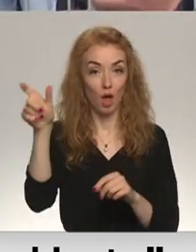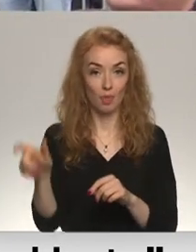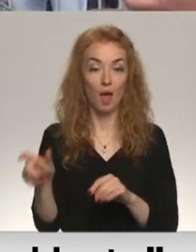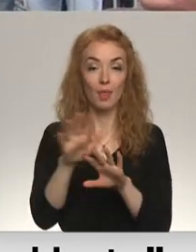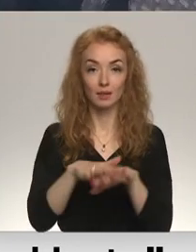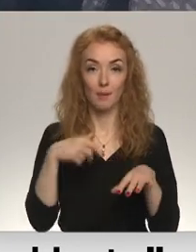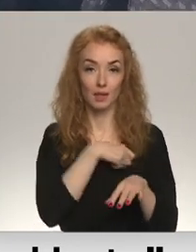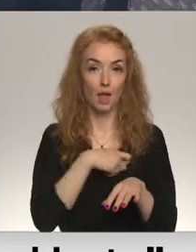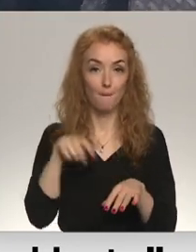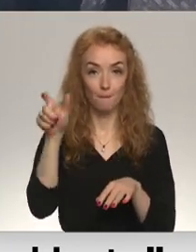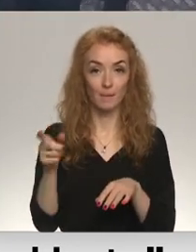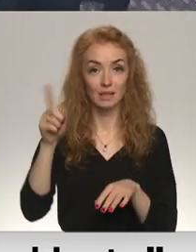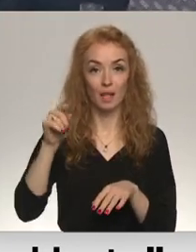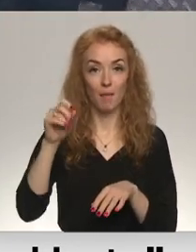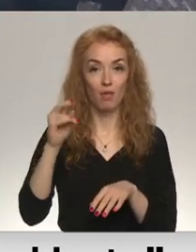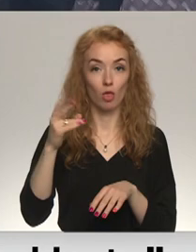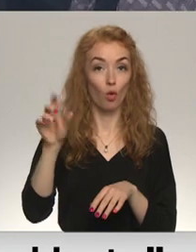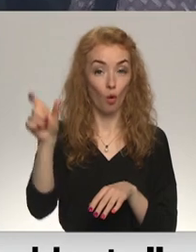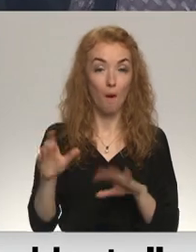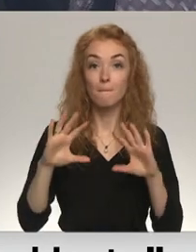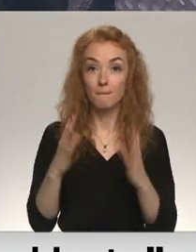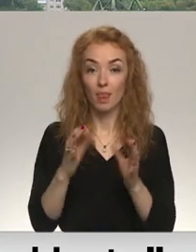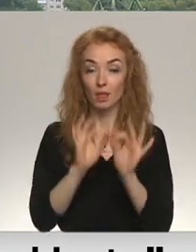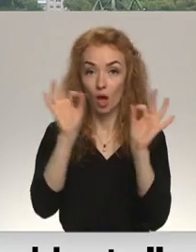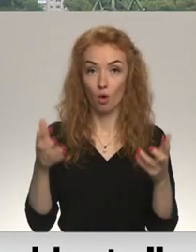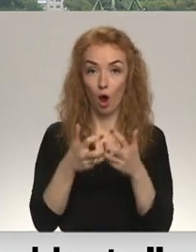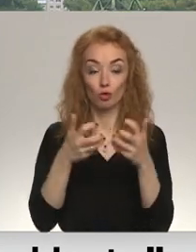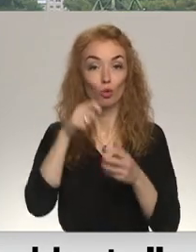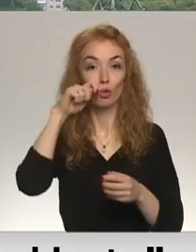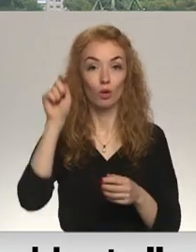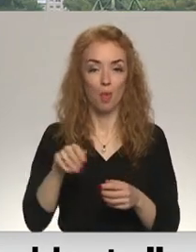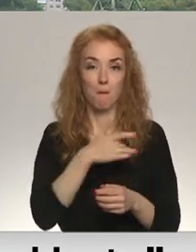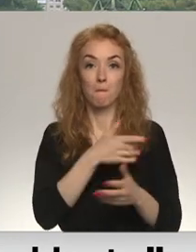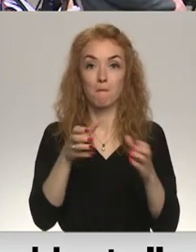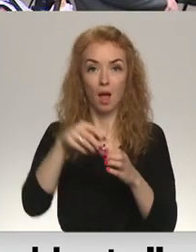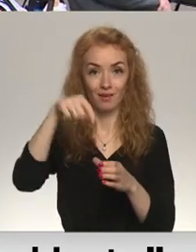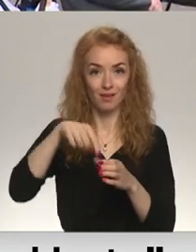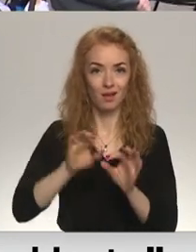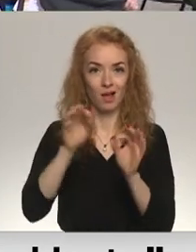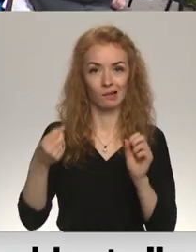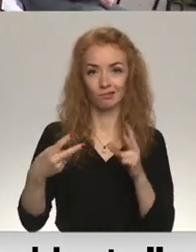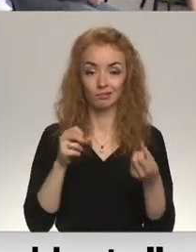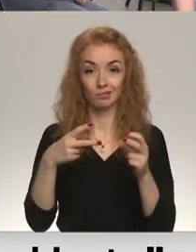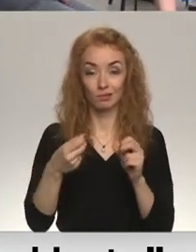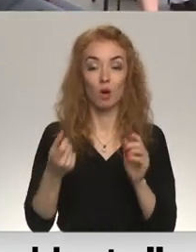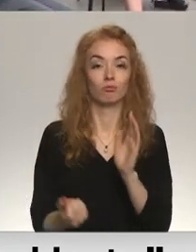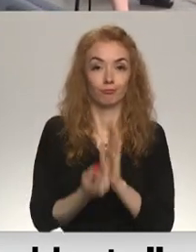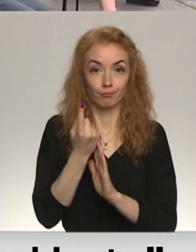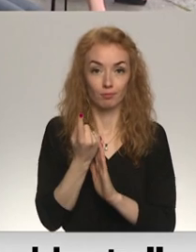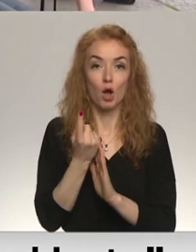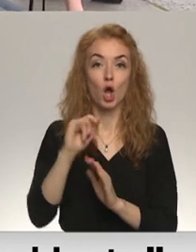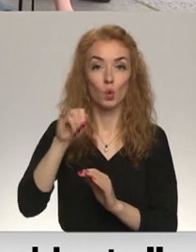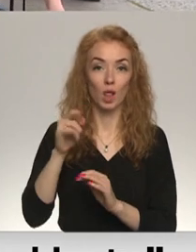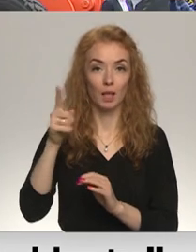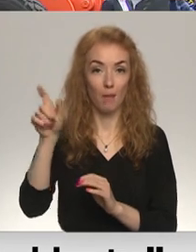Saeimas deputāta Jūlija Stepaņenko. Taču, sākoties karam Ukrainā, partijā radās domstarpības, kuru rezultātā Stepaņenko un